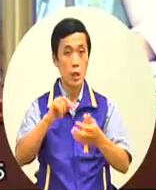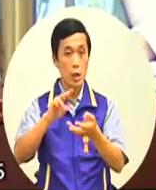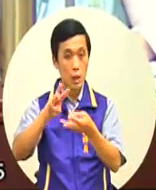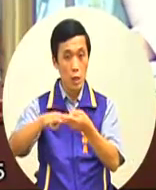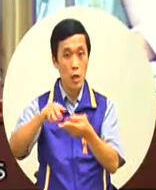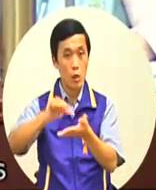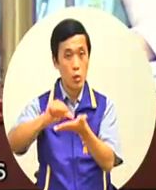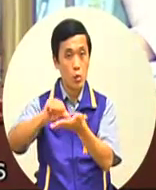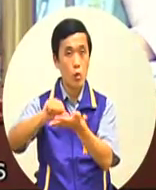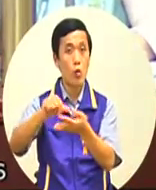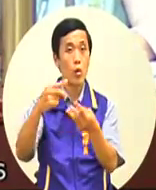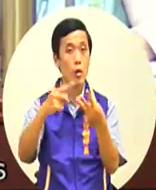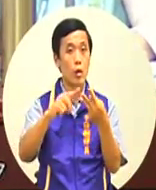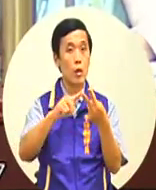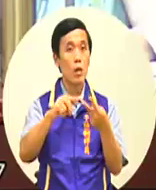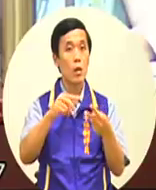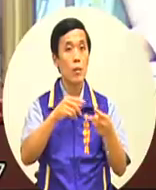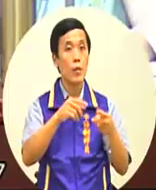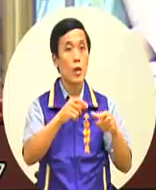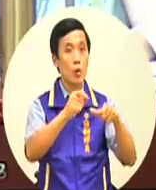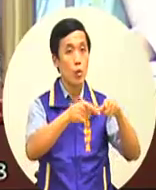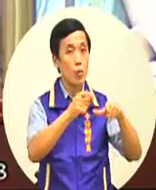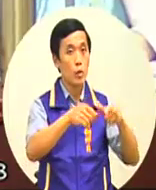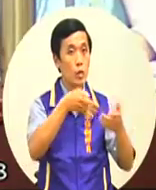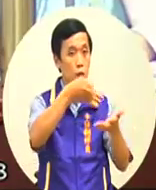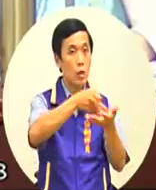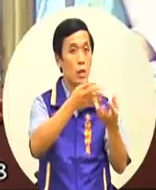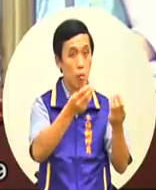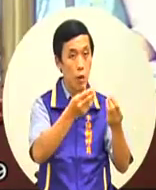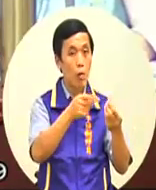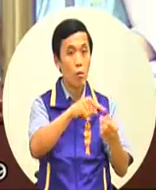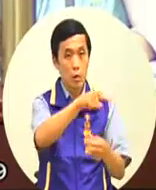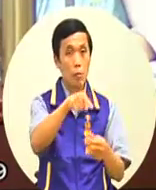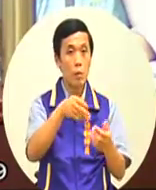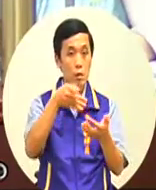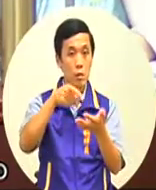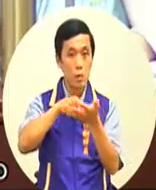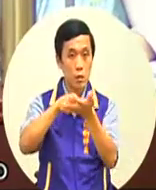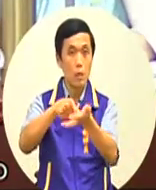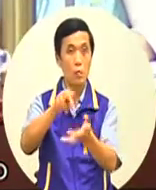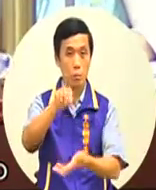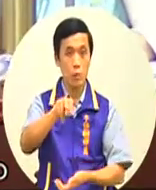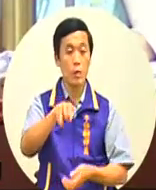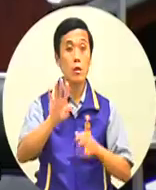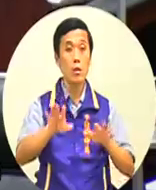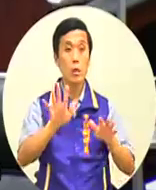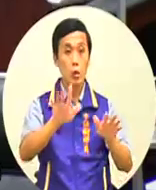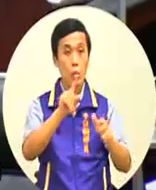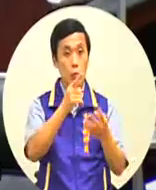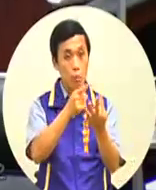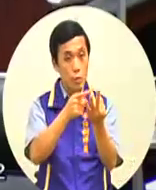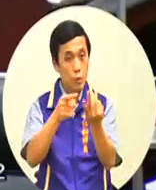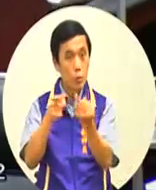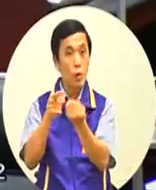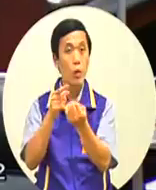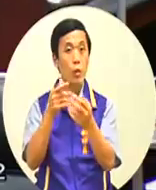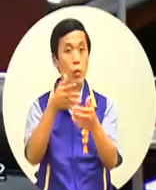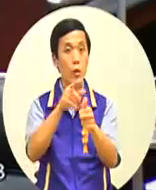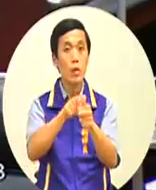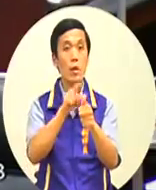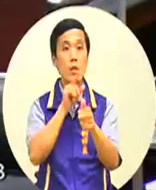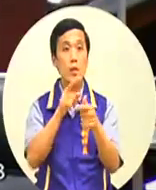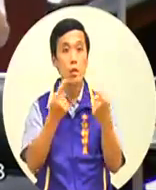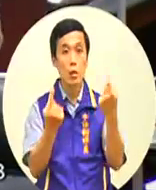有。公司没有营灯的农户，拢会使来申请。 只有一个问题啦，是毋是爱比较劳工安尼工